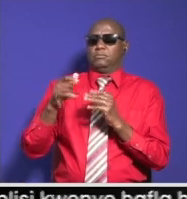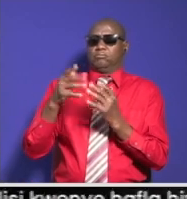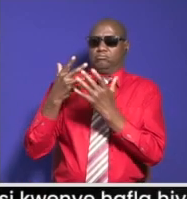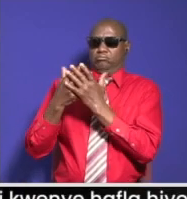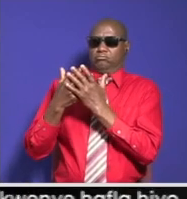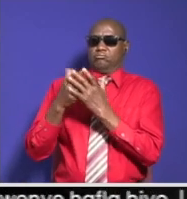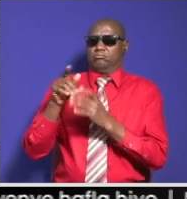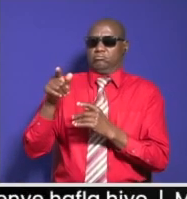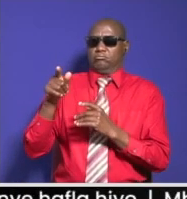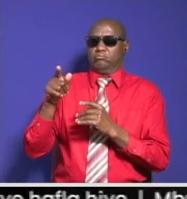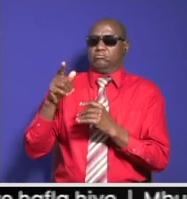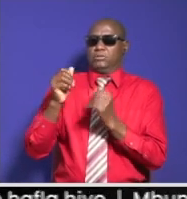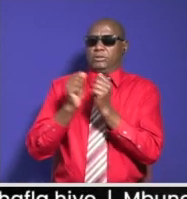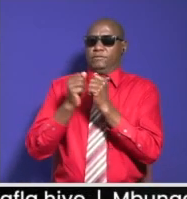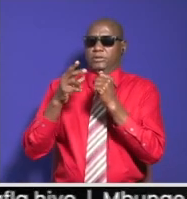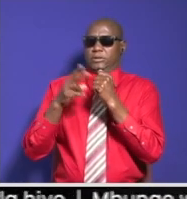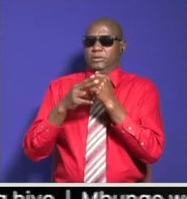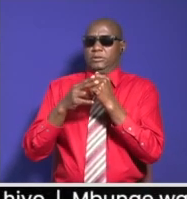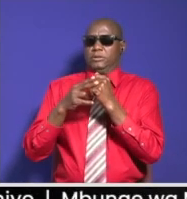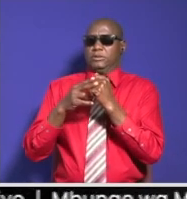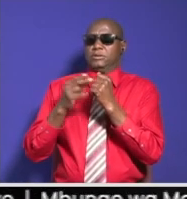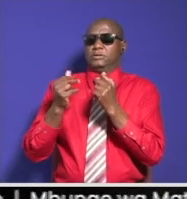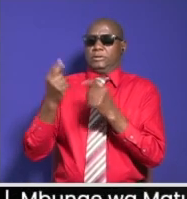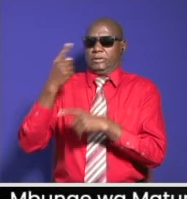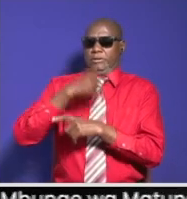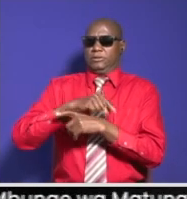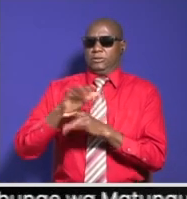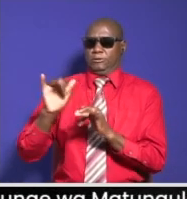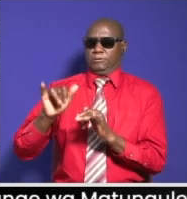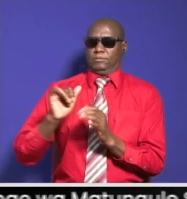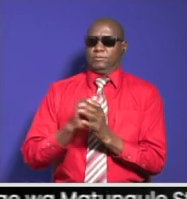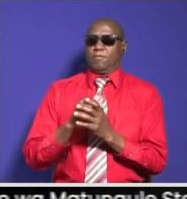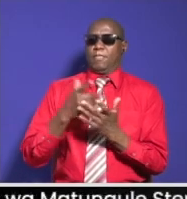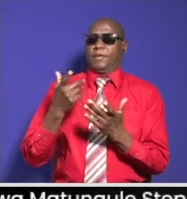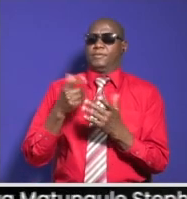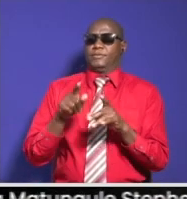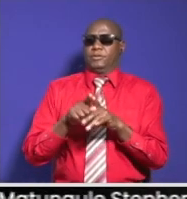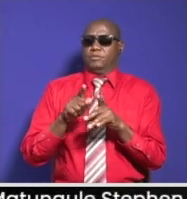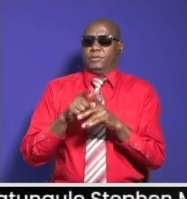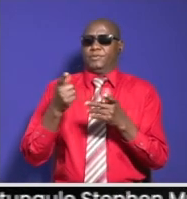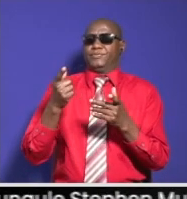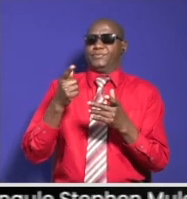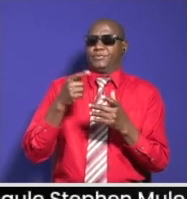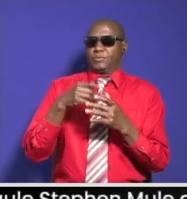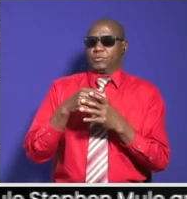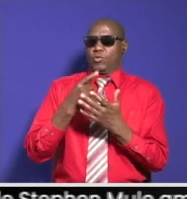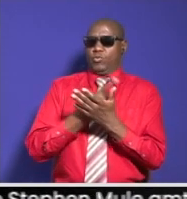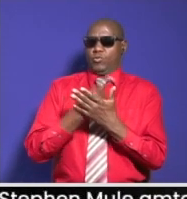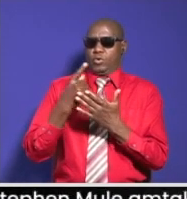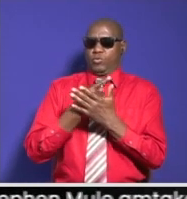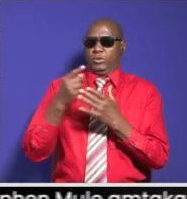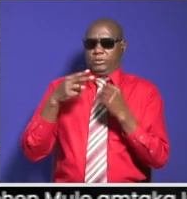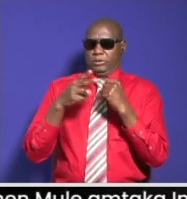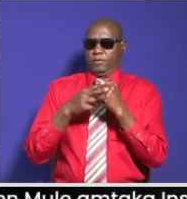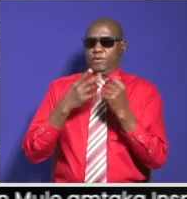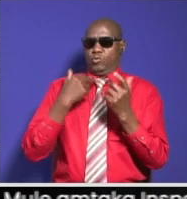wa mashtaka uliwasilisha ombi Jumanne wiki iliyopita ukitaka wiki 7 zaidi kumchunguza Mackenzie na washikio wenzake